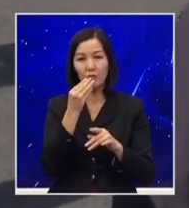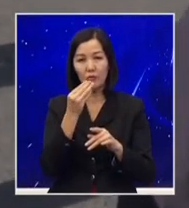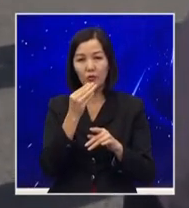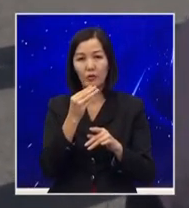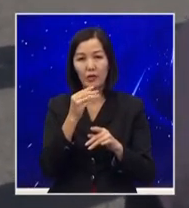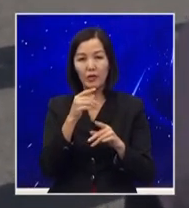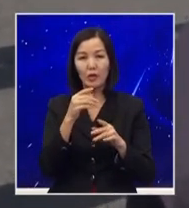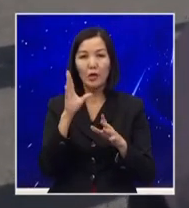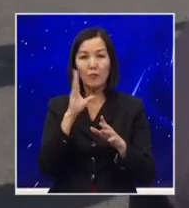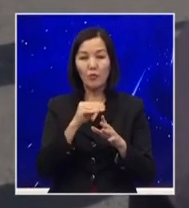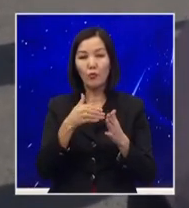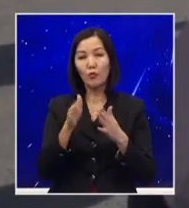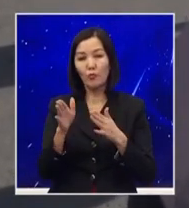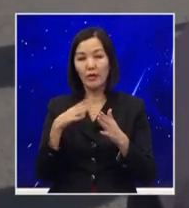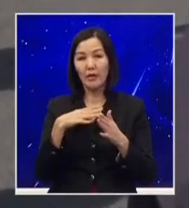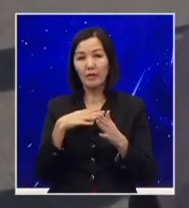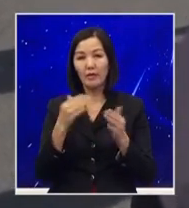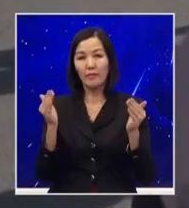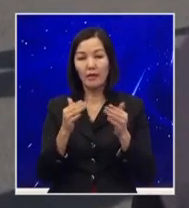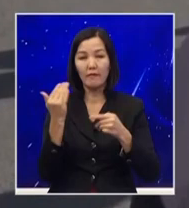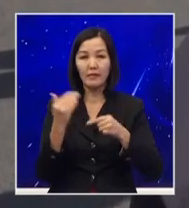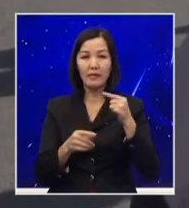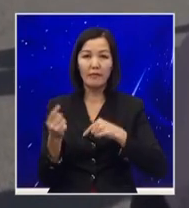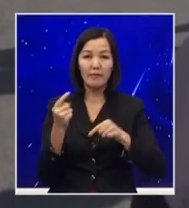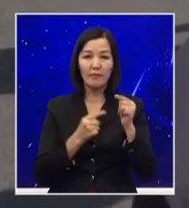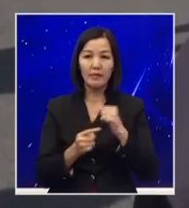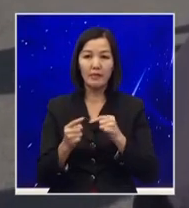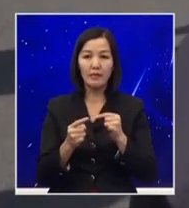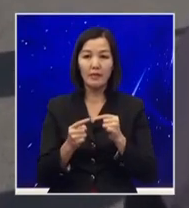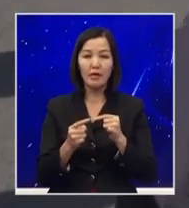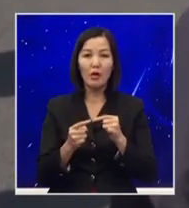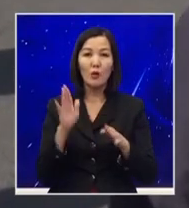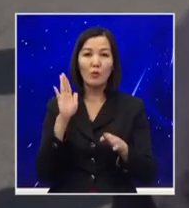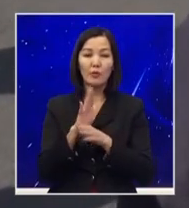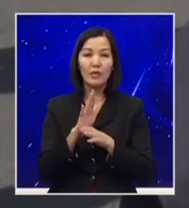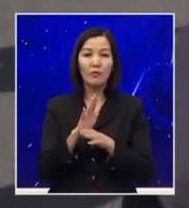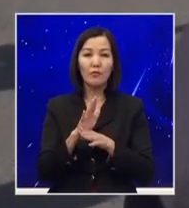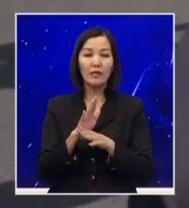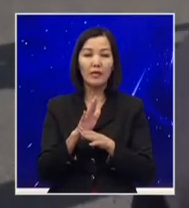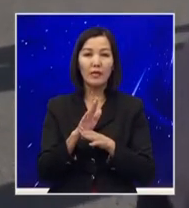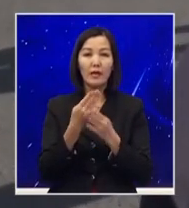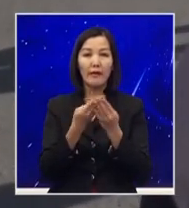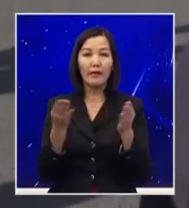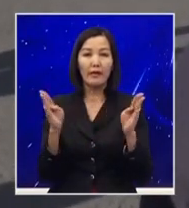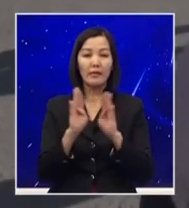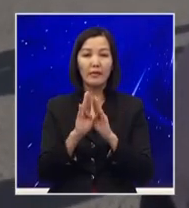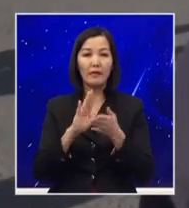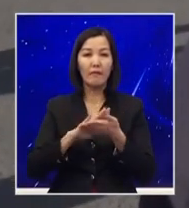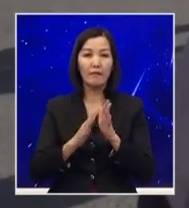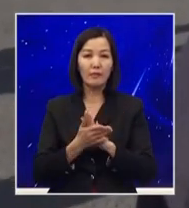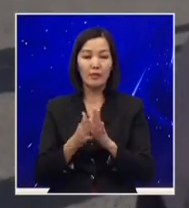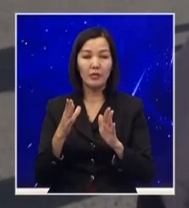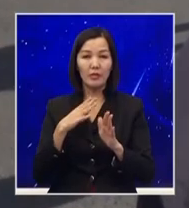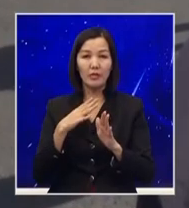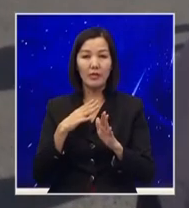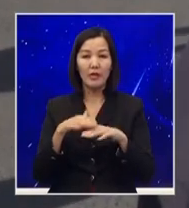сейчас уже и объекты малого и среднего бизнеса уже приучились работать в установленных карантинных санитарных требованиях. Поэтому и население тоже,